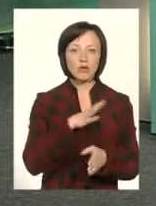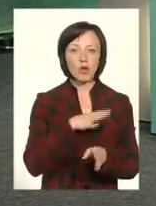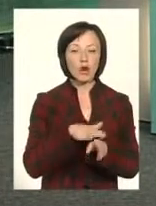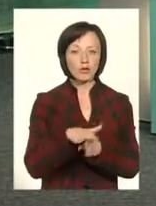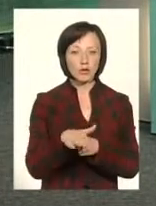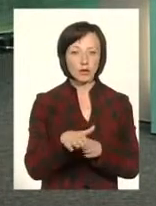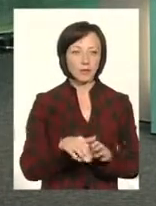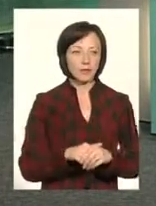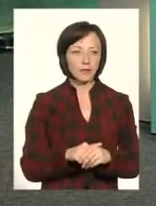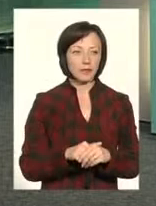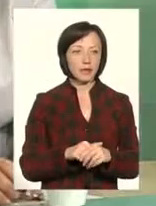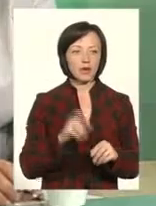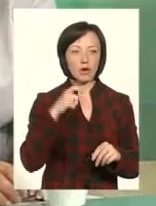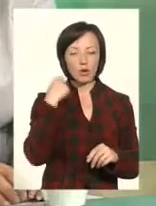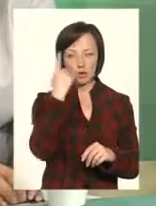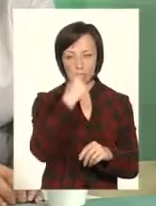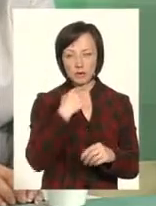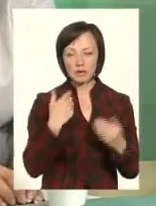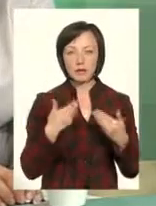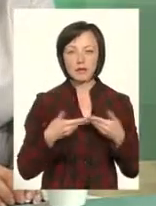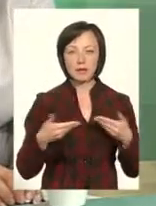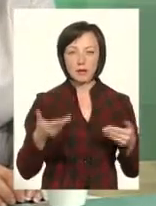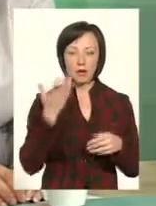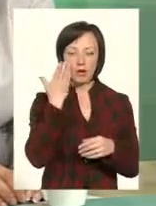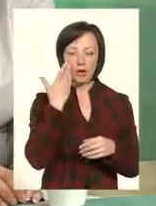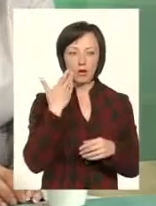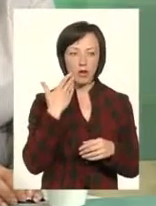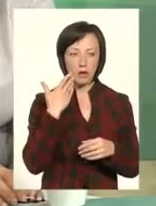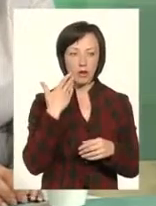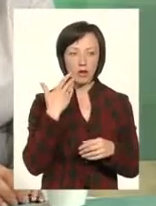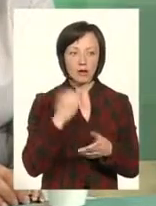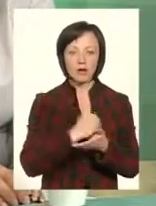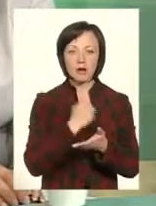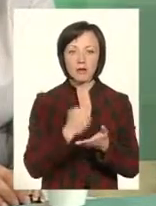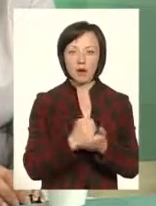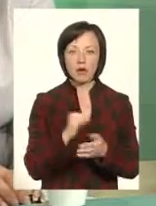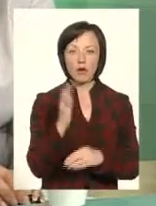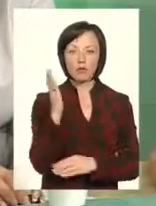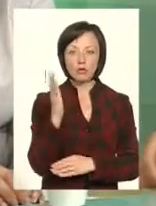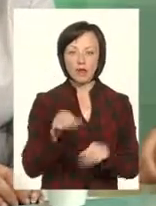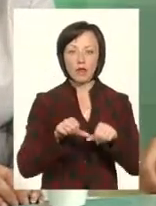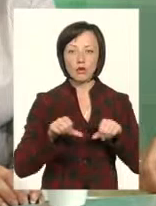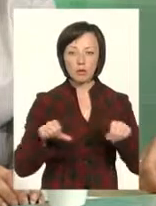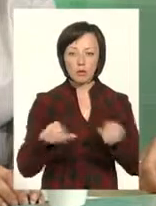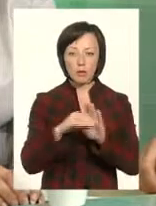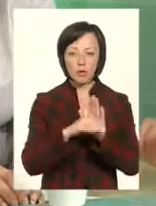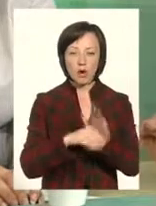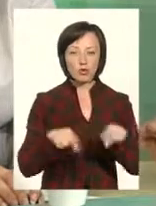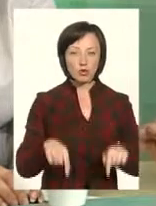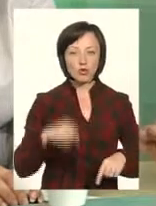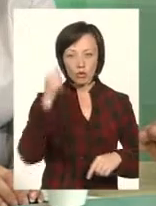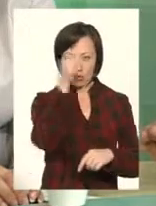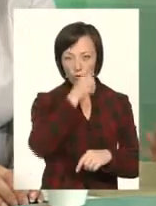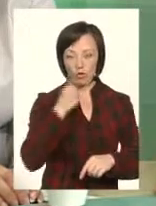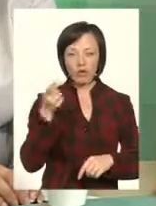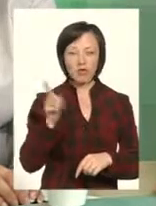реалізовано. Розумієте, особисто от ми, коли приймали і голосували на комісії за програму цього року, ми